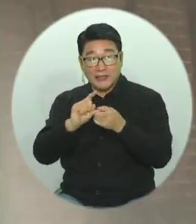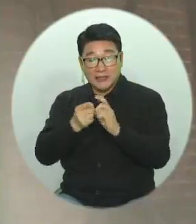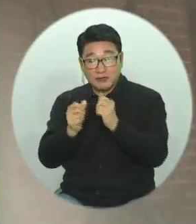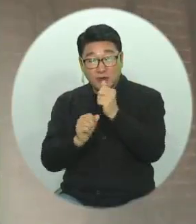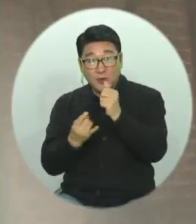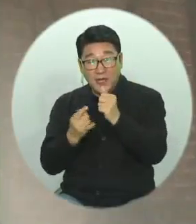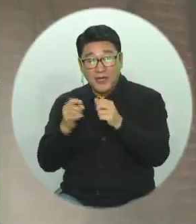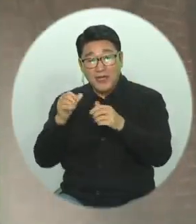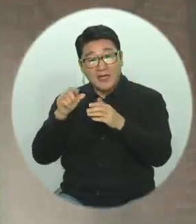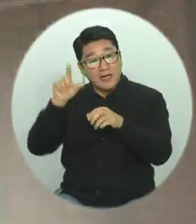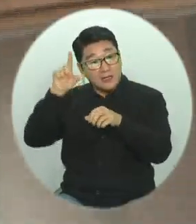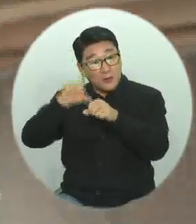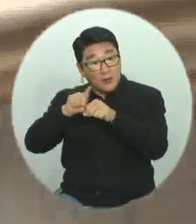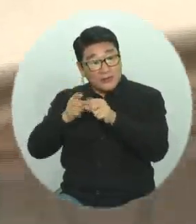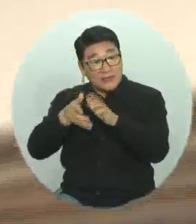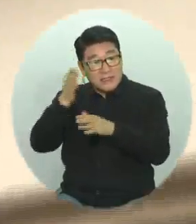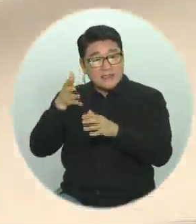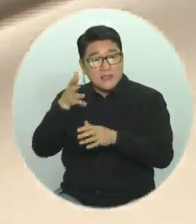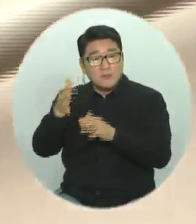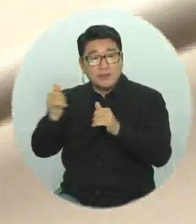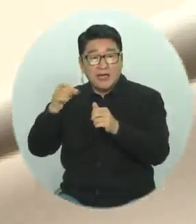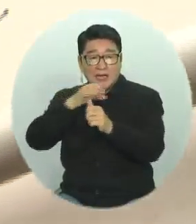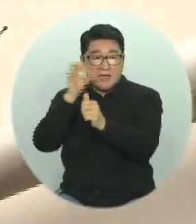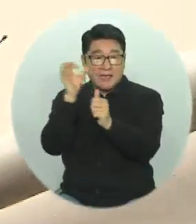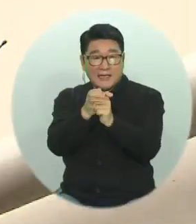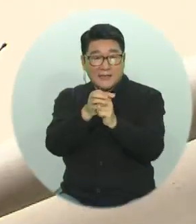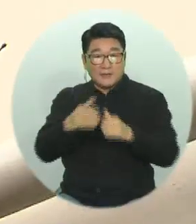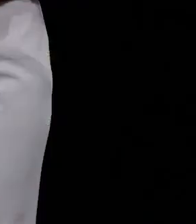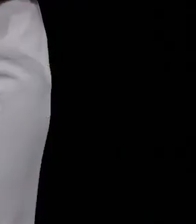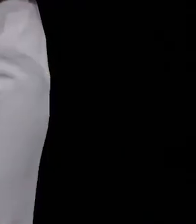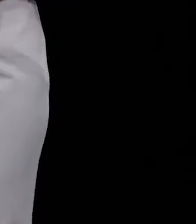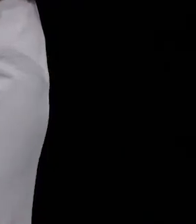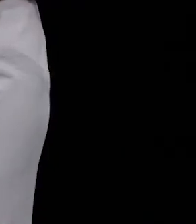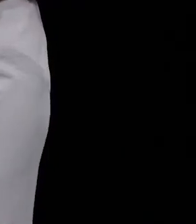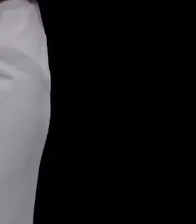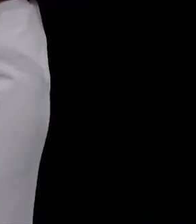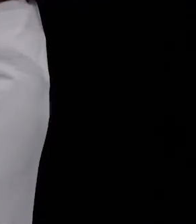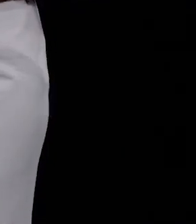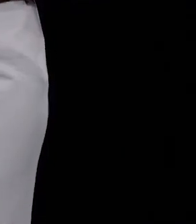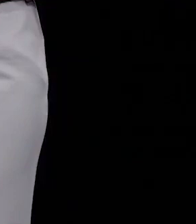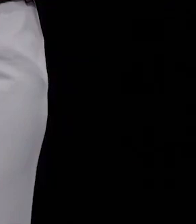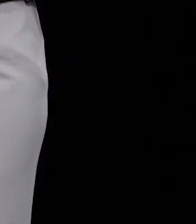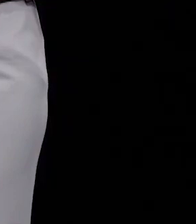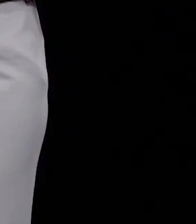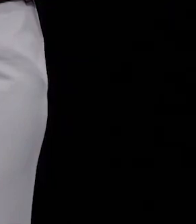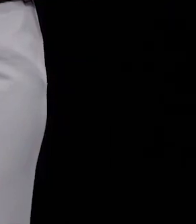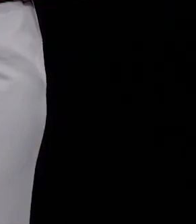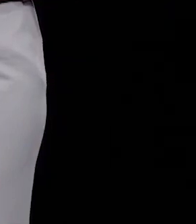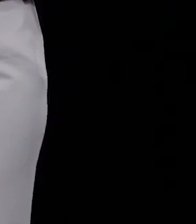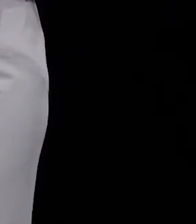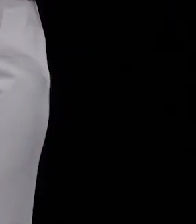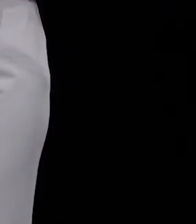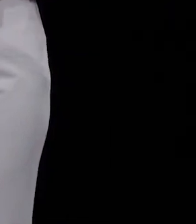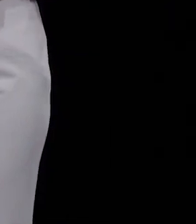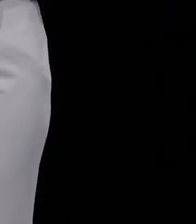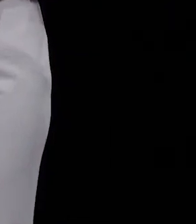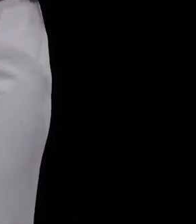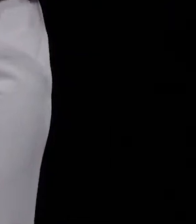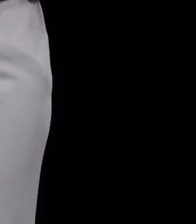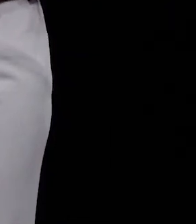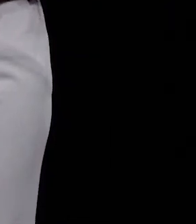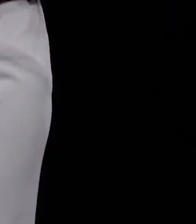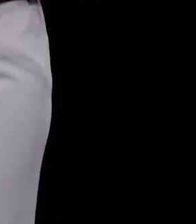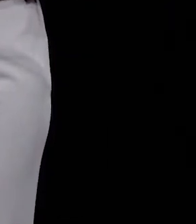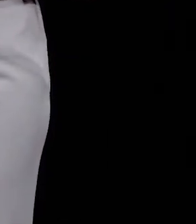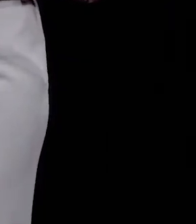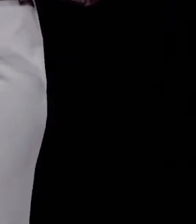도시가스 전문가를 위촉해 한다고 밝혔습니다 언제 어디서나 내손안의 뉴스 광주 NBC